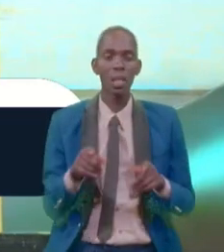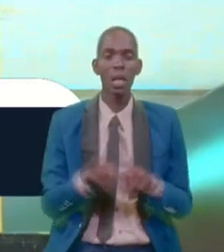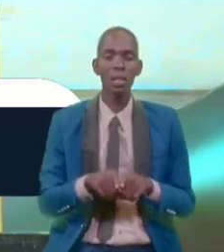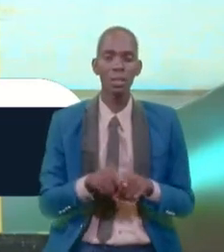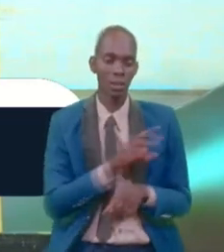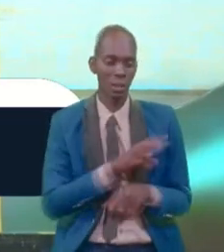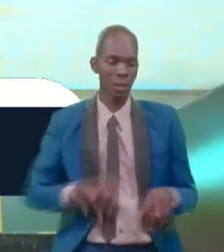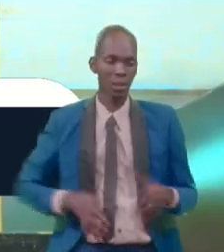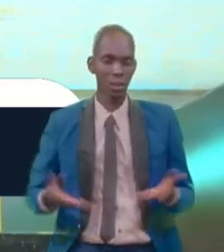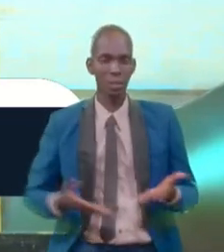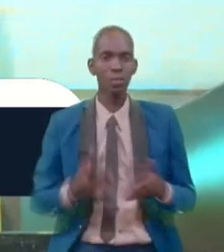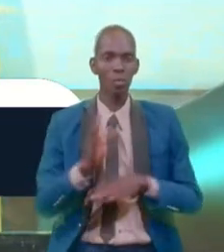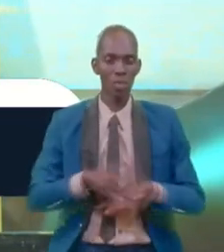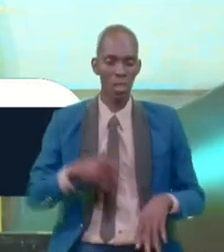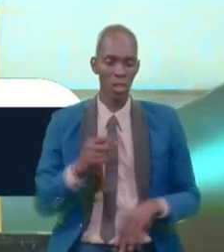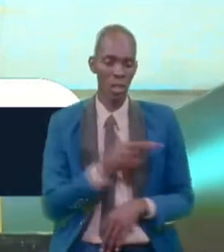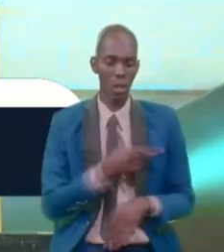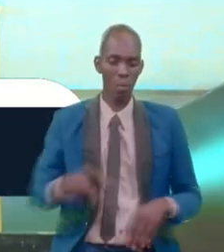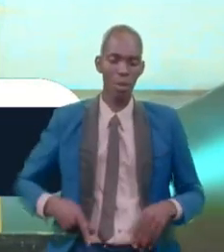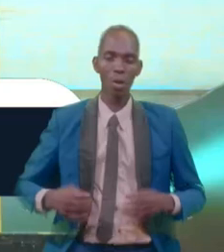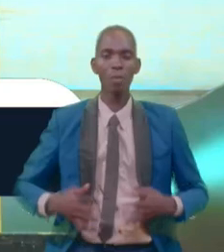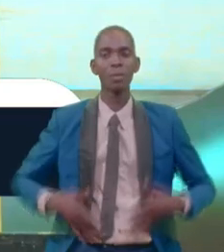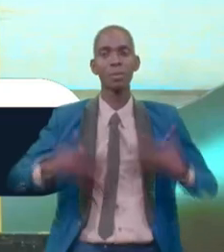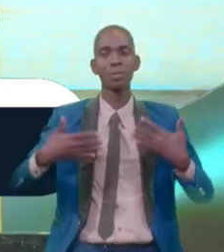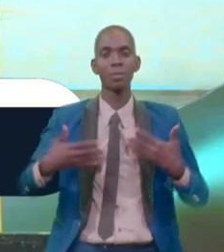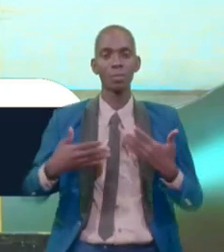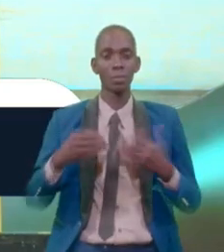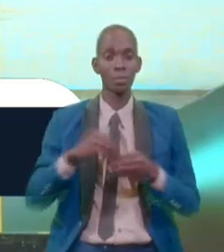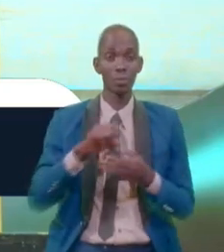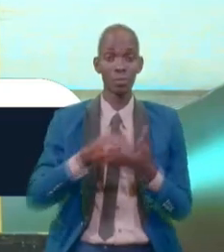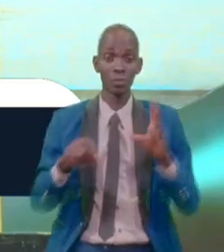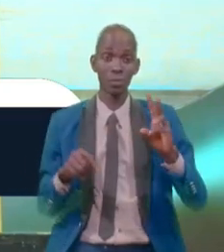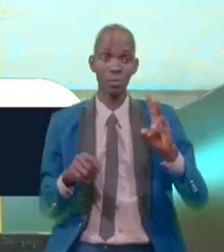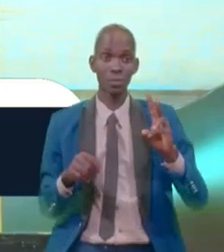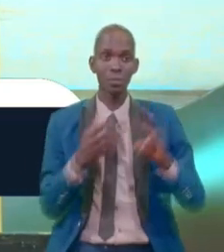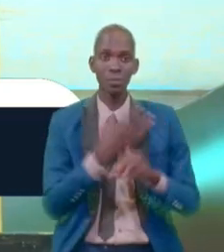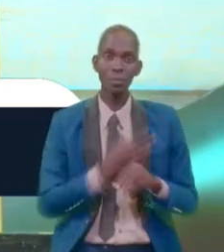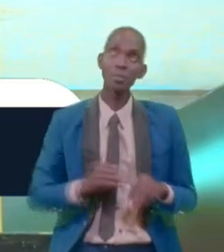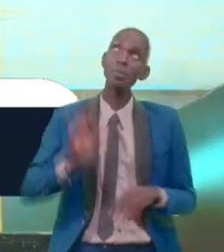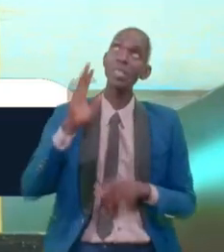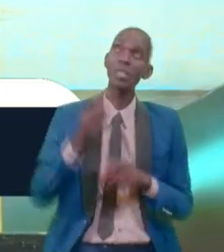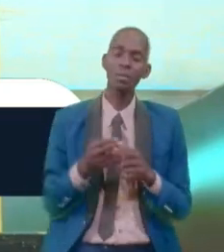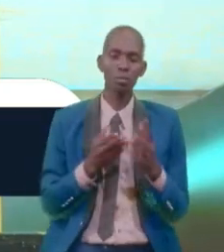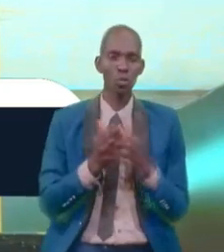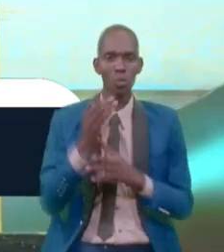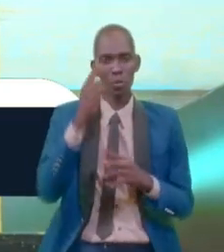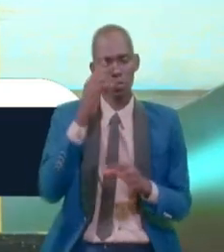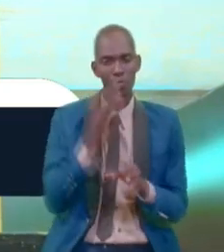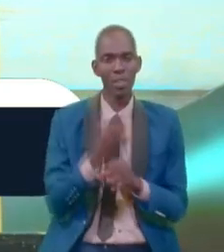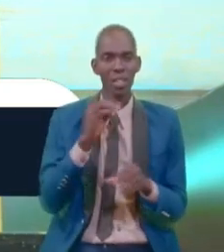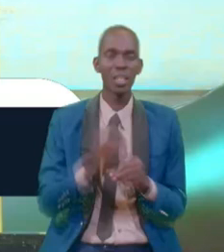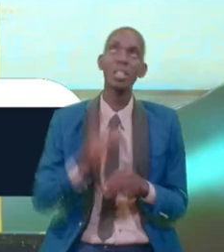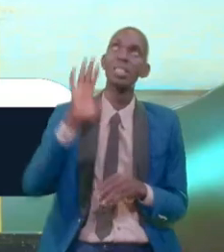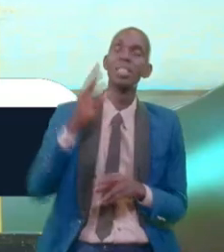ici ce Christ le prince de la vie. Et son nom, verset 16, c'est par la foi en son nom